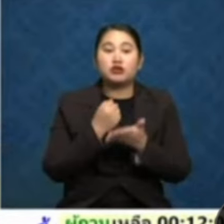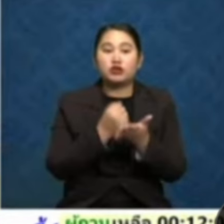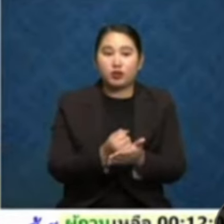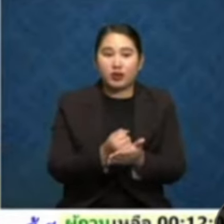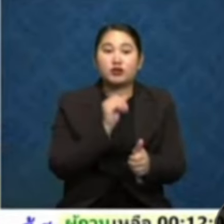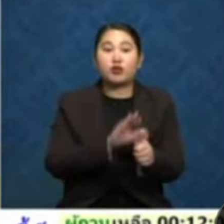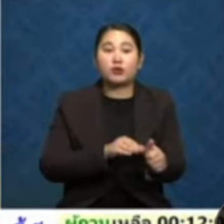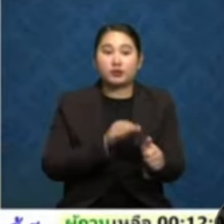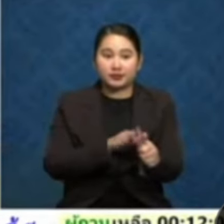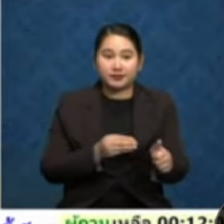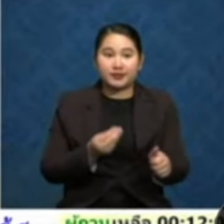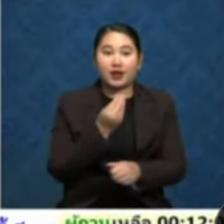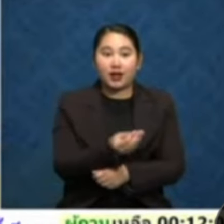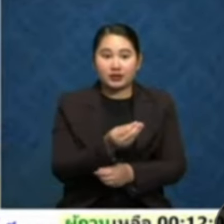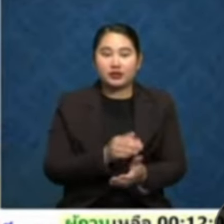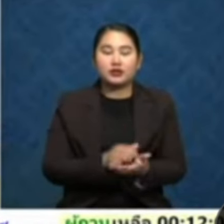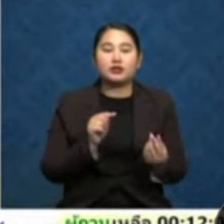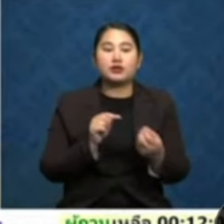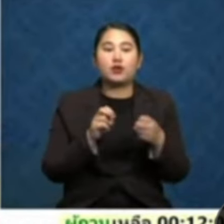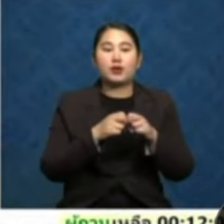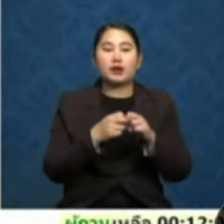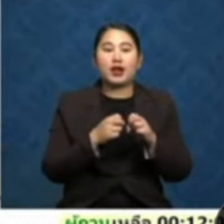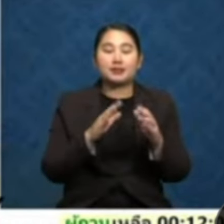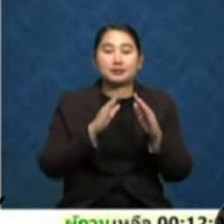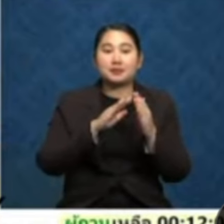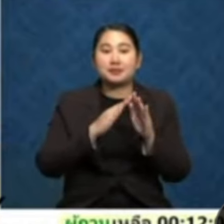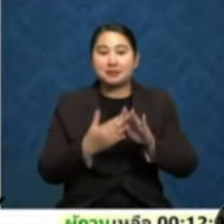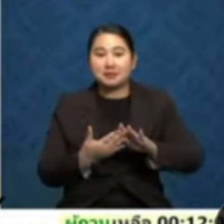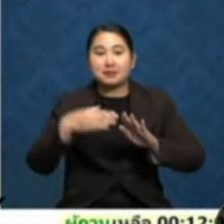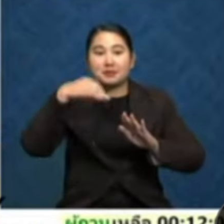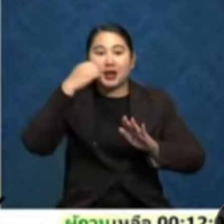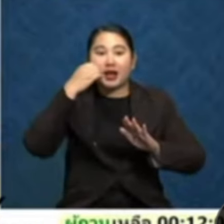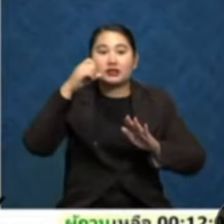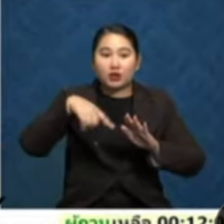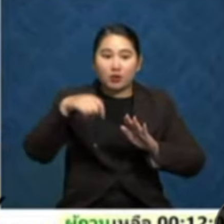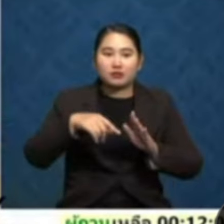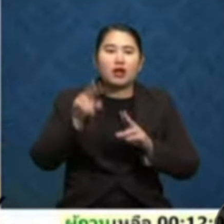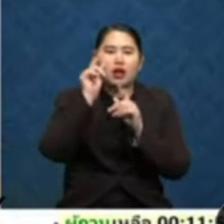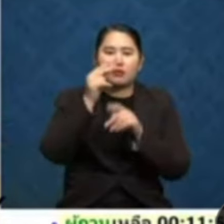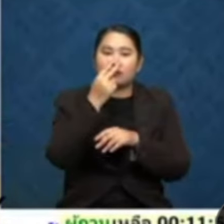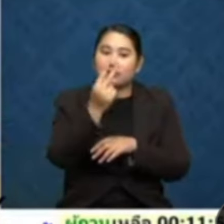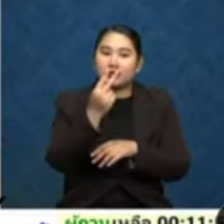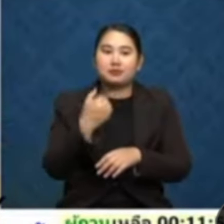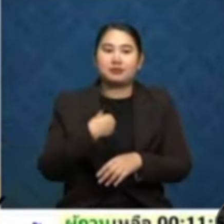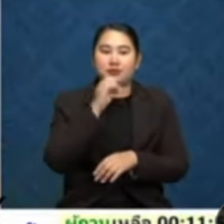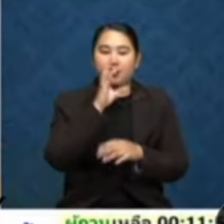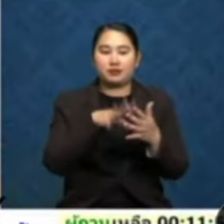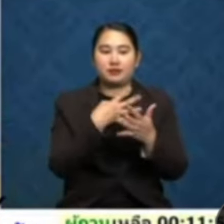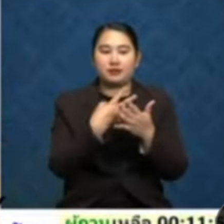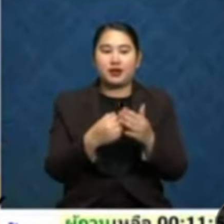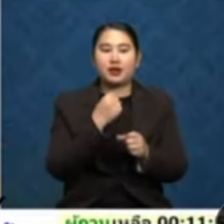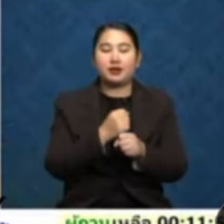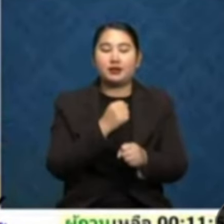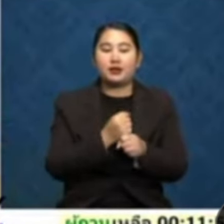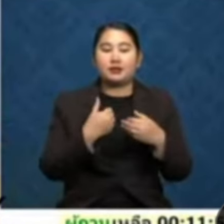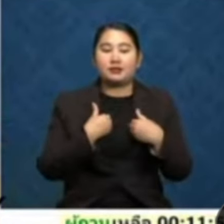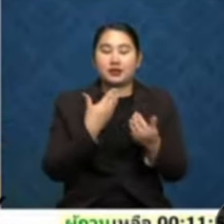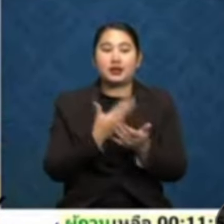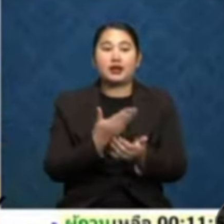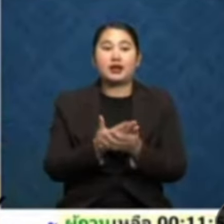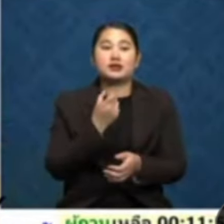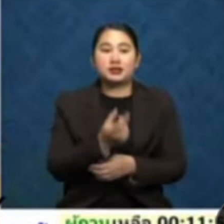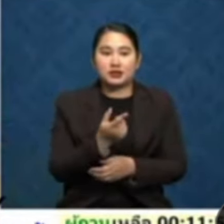เยียวยานะครับให้กับพ่อแม่พี่น้องประชาชนแล้วก็ค่าซ่อมบ้านครับจากหน้าข่าวที่ออกมาล่าสุดที่บอกว่าจะมีมาตรการนะครับในการจ่าย